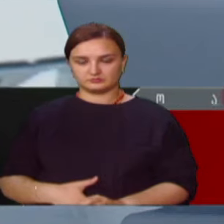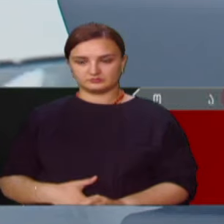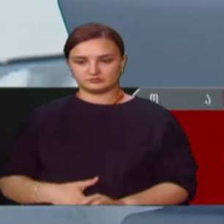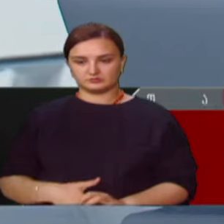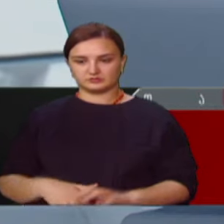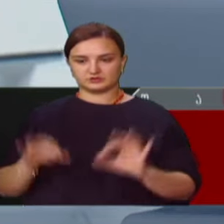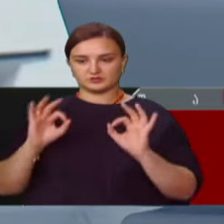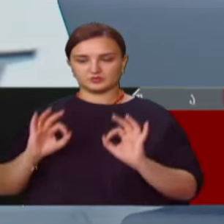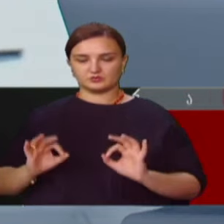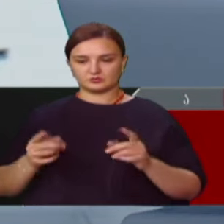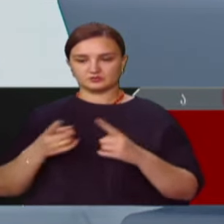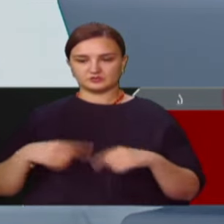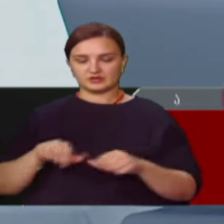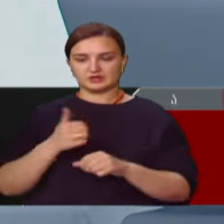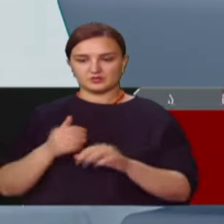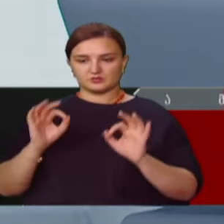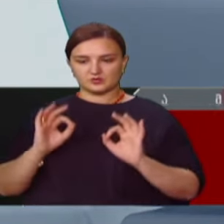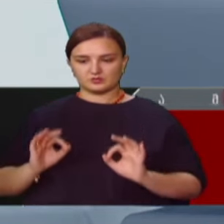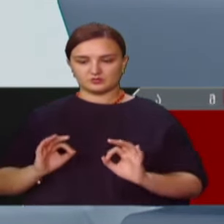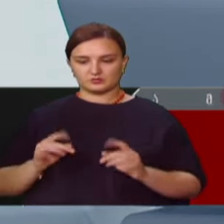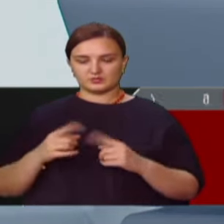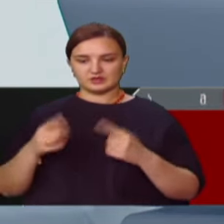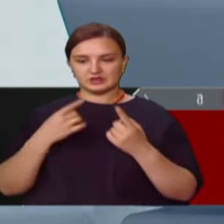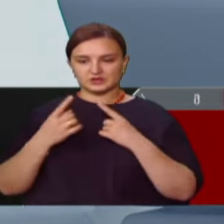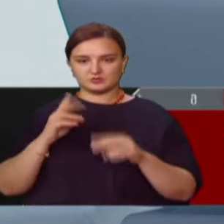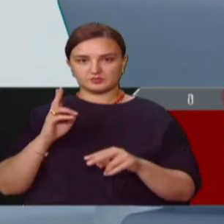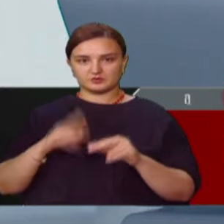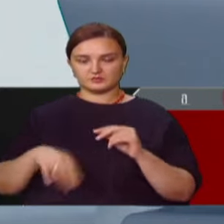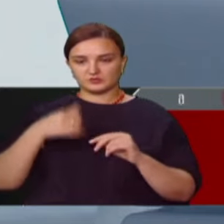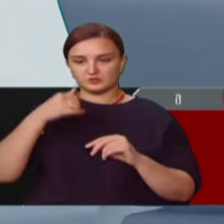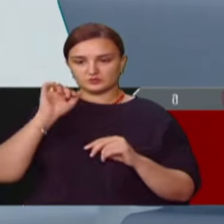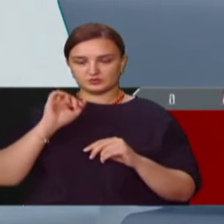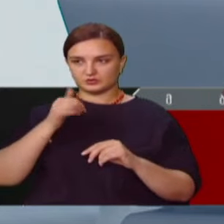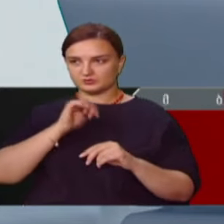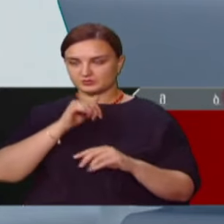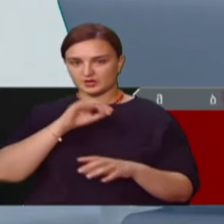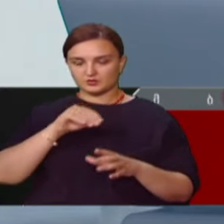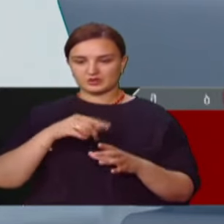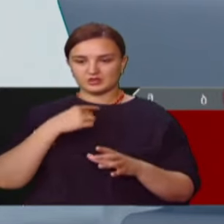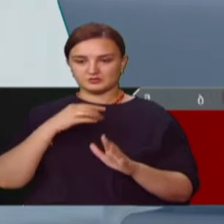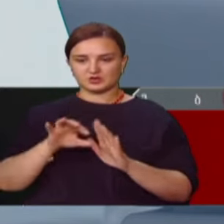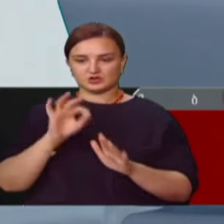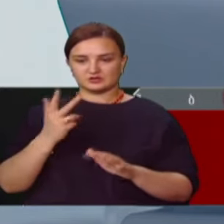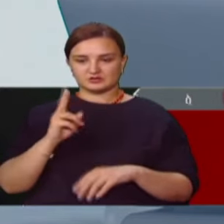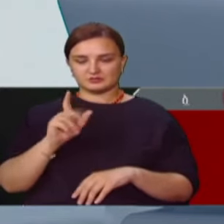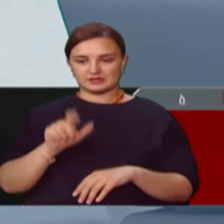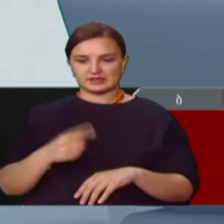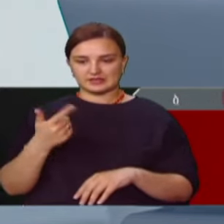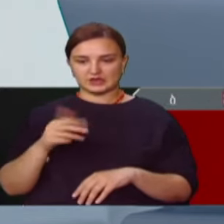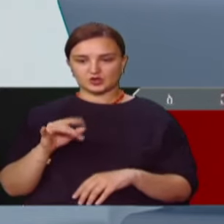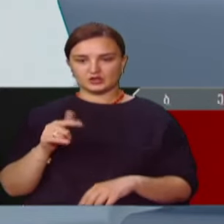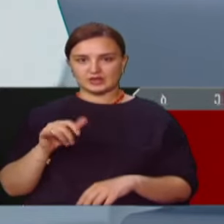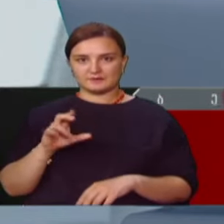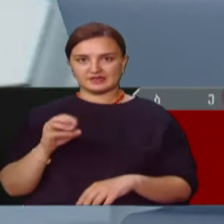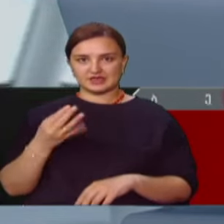საპროკურორო საბჭომ გენერალური პროკურორობის კანდიდატებთან გასაუბრება დაასრულა და გუშინ ფარული კენჩის ხრით შერჩეულის სამი კანდიდატთან ერთი გიორგი